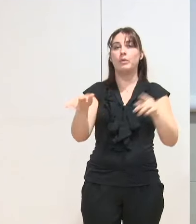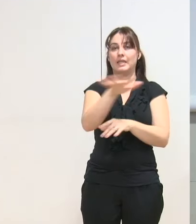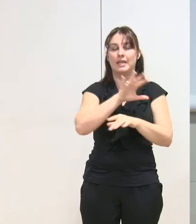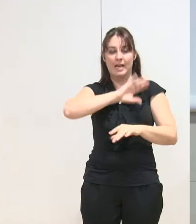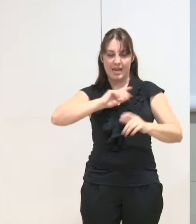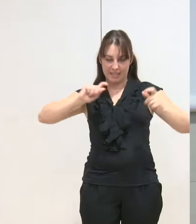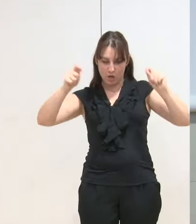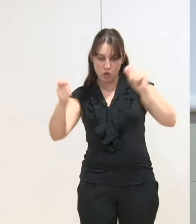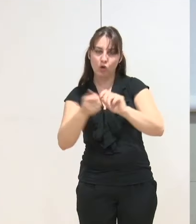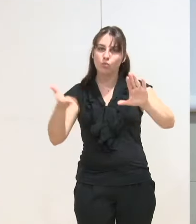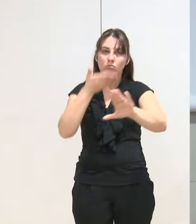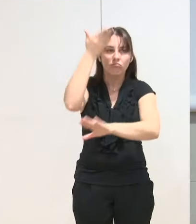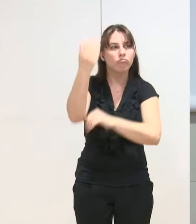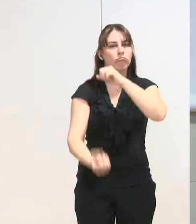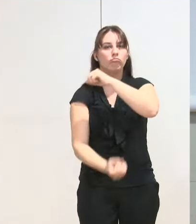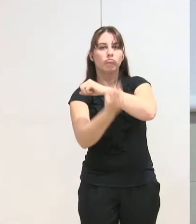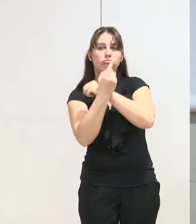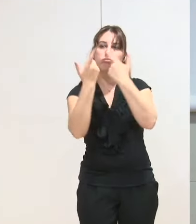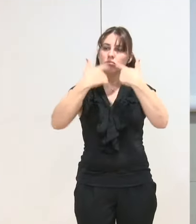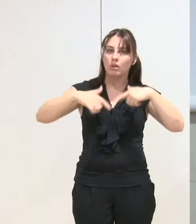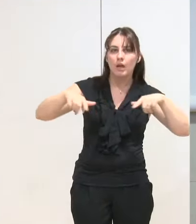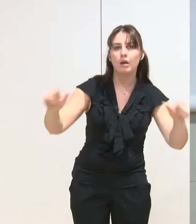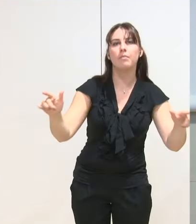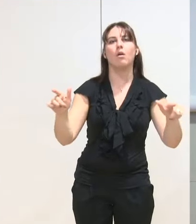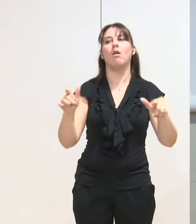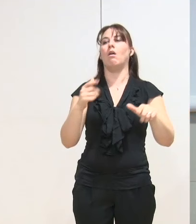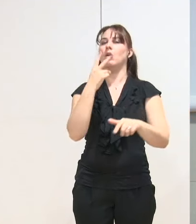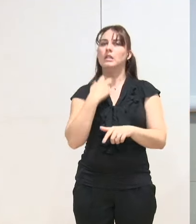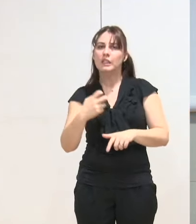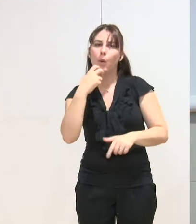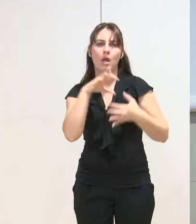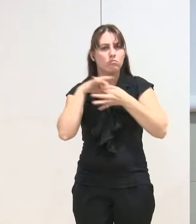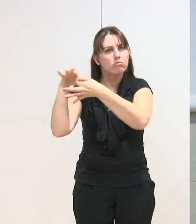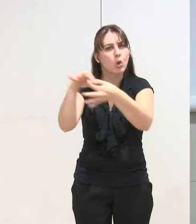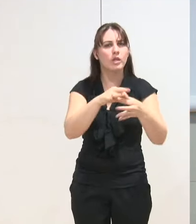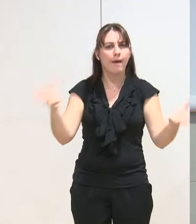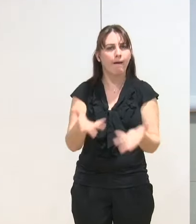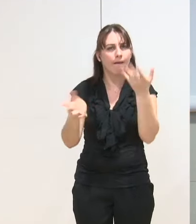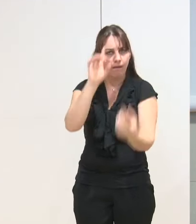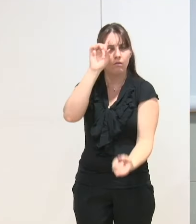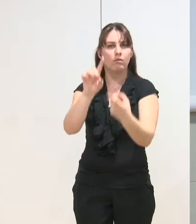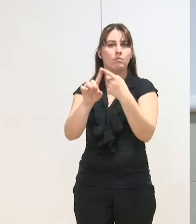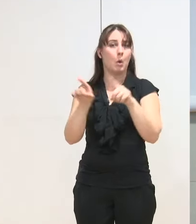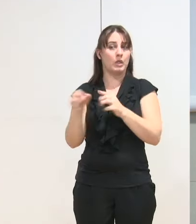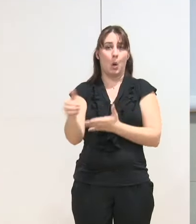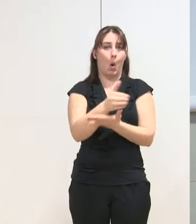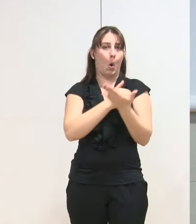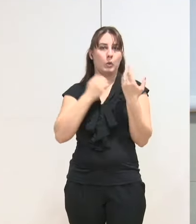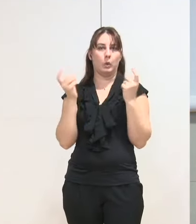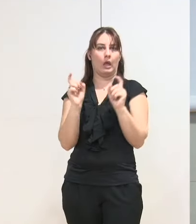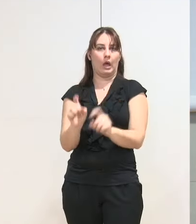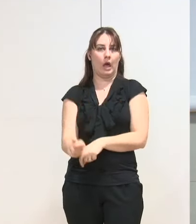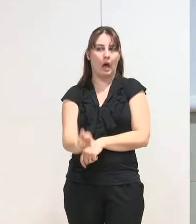ville durable émancipatrice une ville citoyenne et solidaire la gestiontion optimale de ressources de plus en plus rare